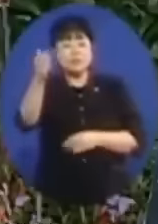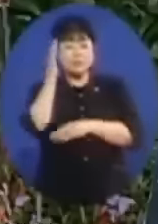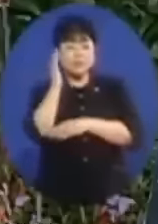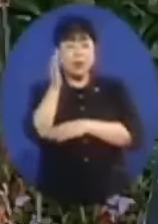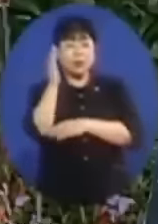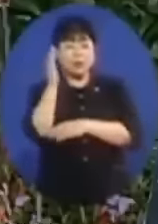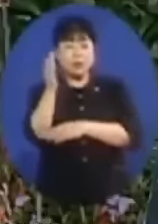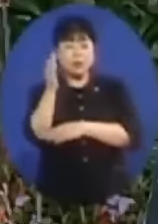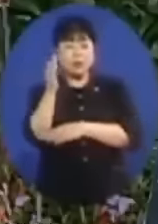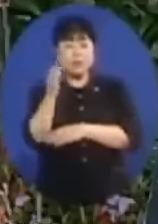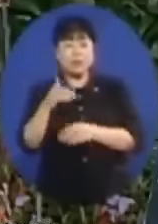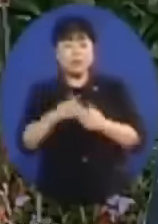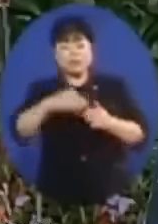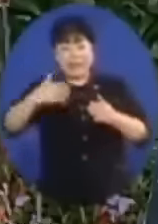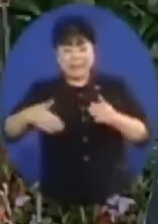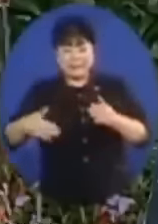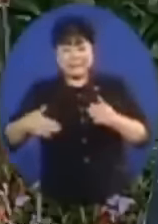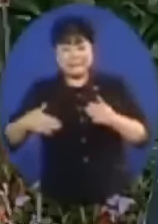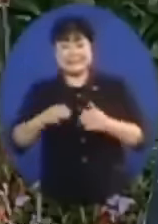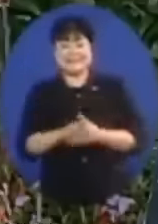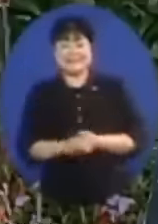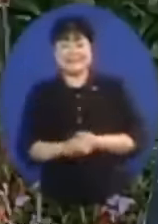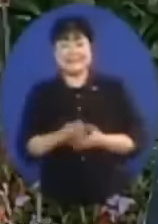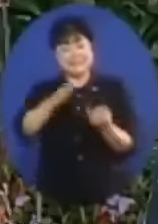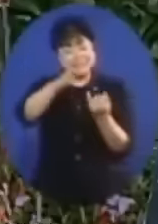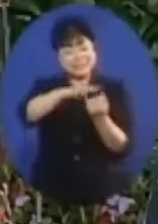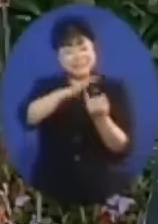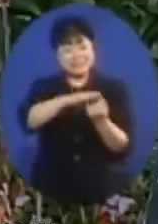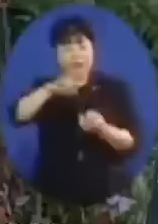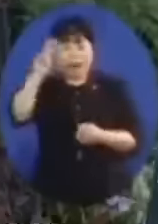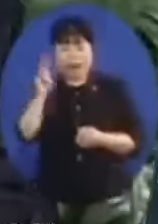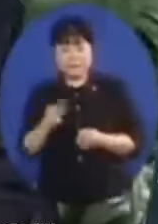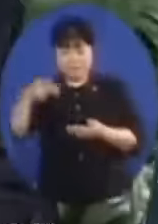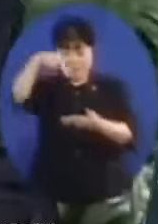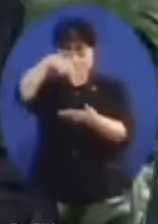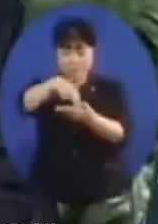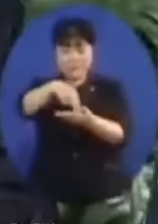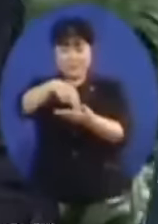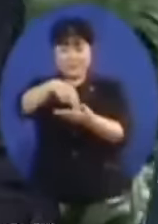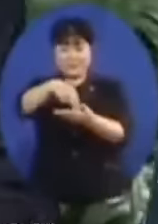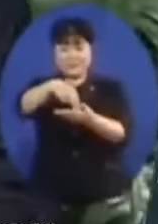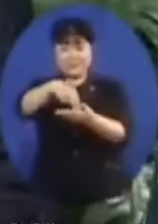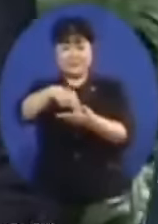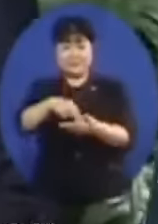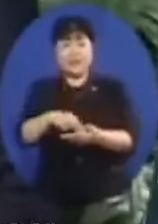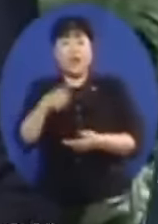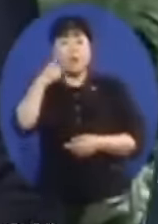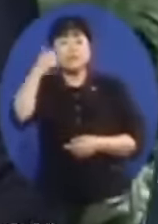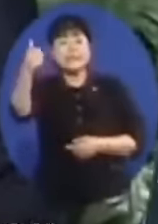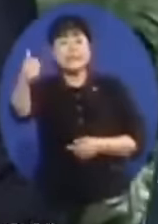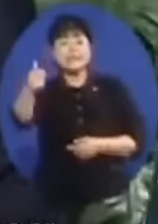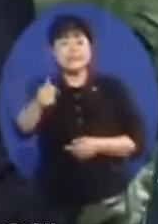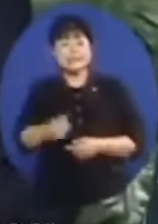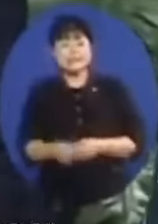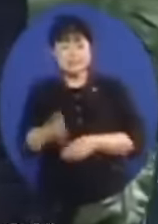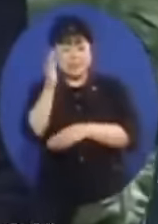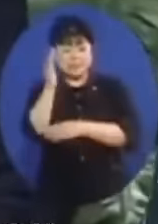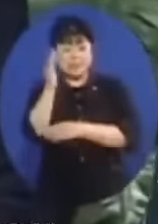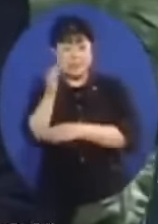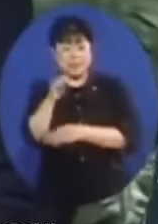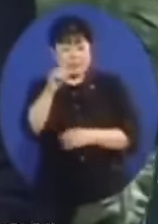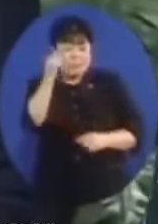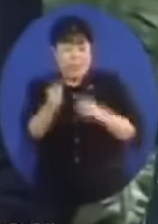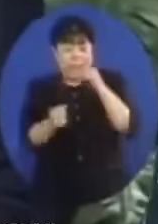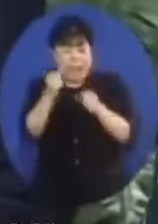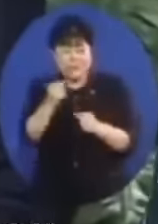설교가 아직 끝나기도 않았는데 소녀가 갑자기 벌떡 일어나서 무디 목사님이 설교하는 강단으로